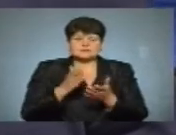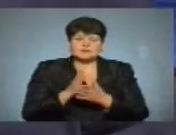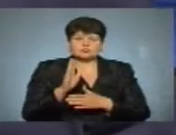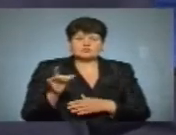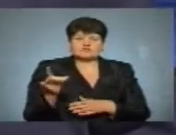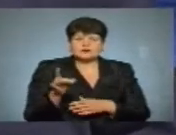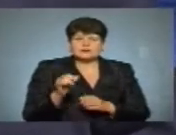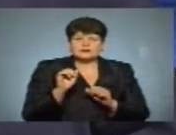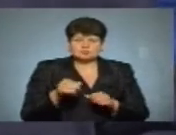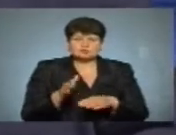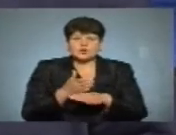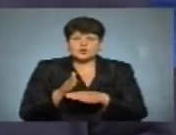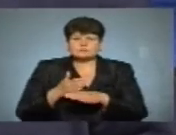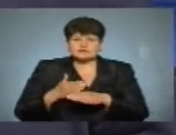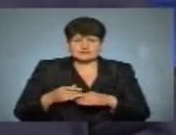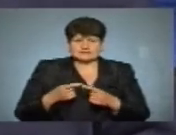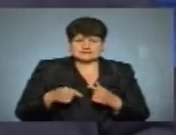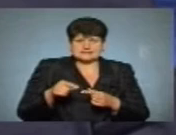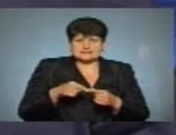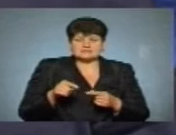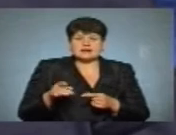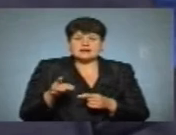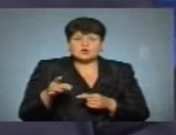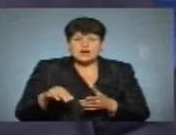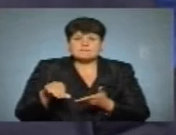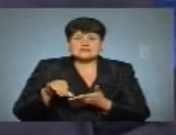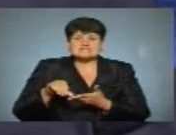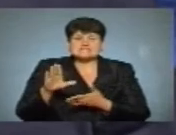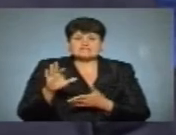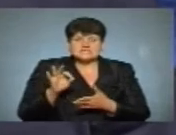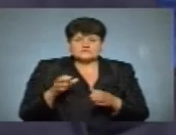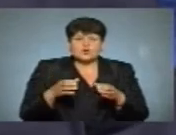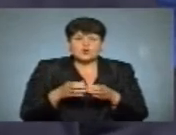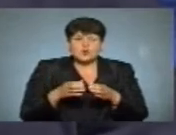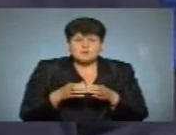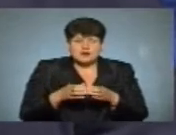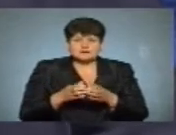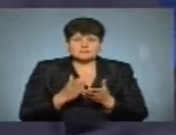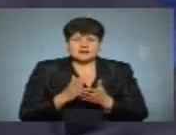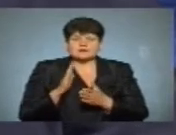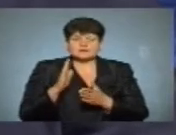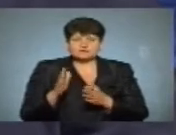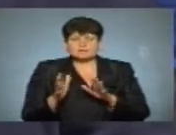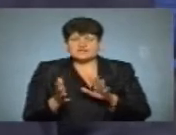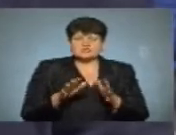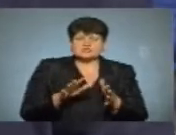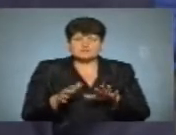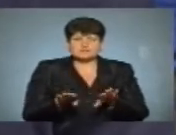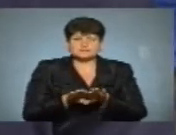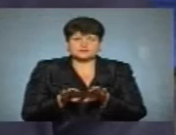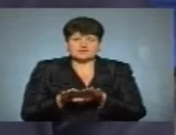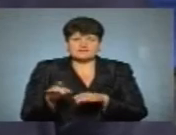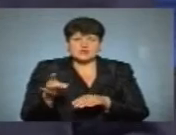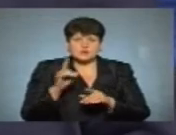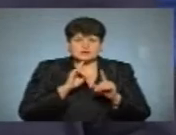районах, вони можуть бути розподілені між цими районами, а представництво громад має бути більш-менш рівномірне в районній